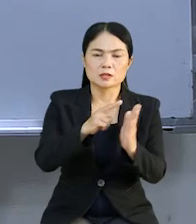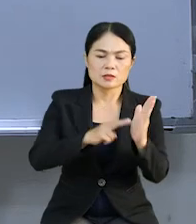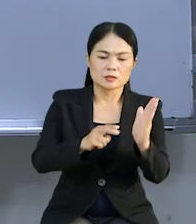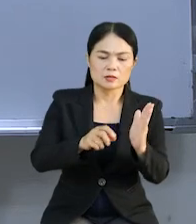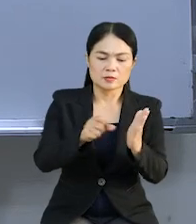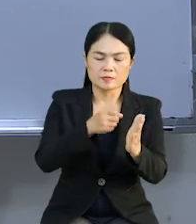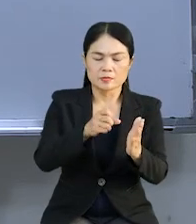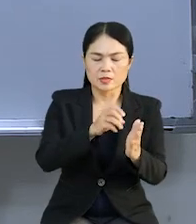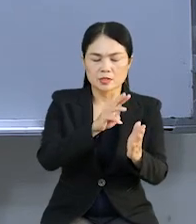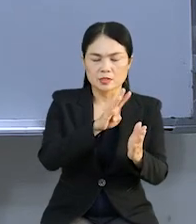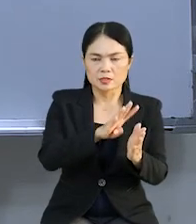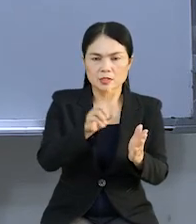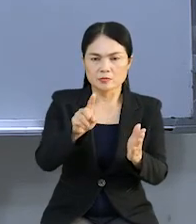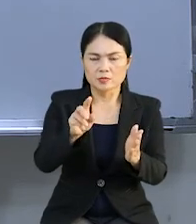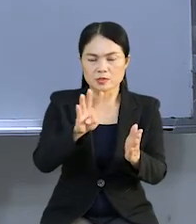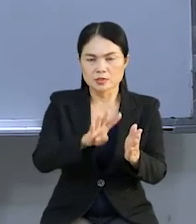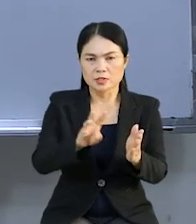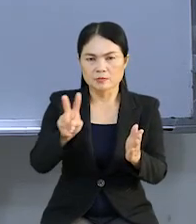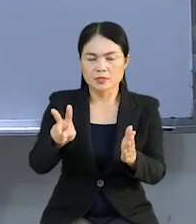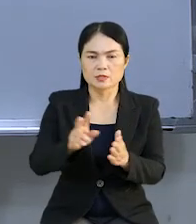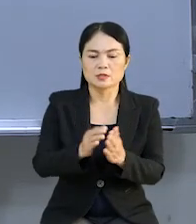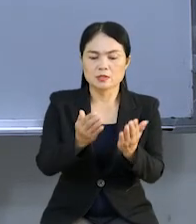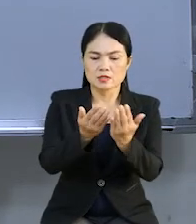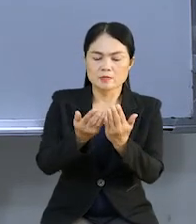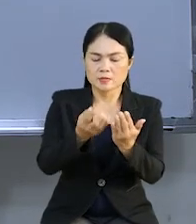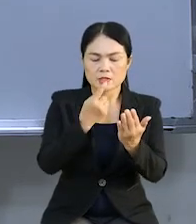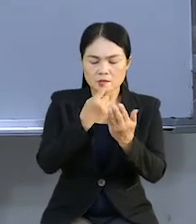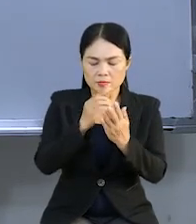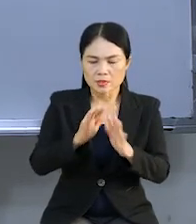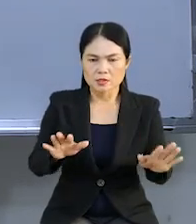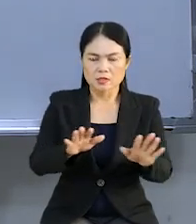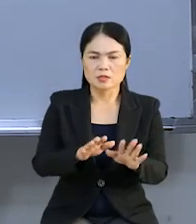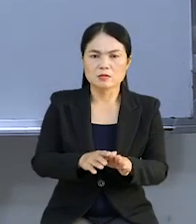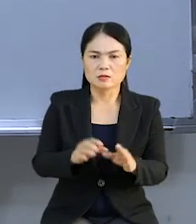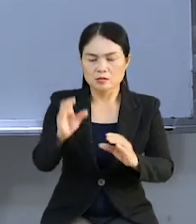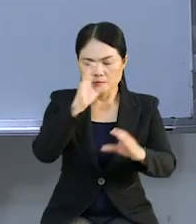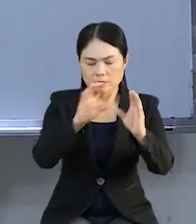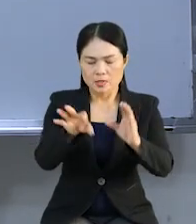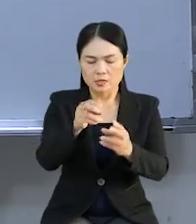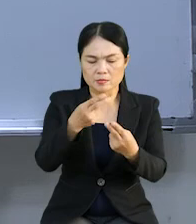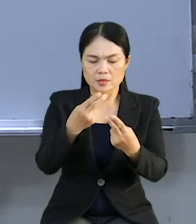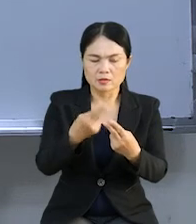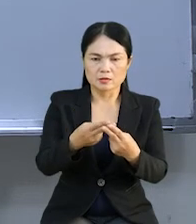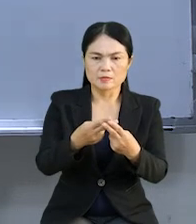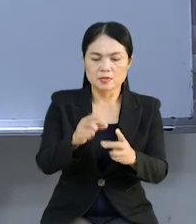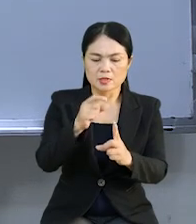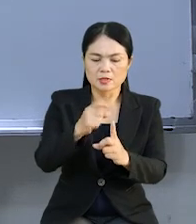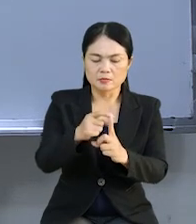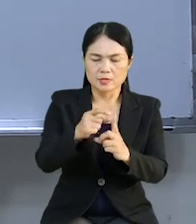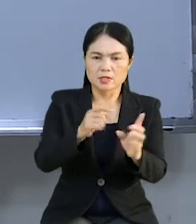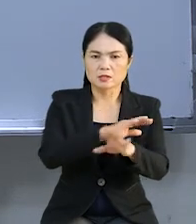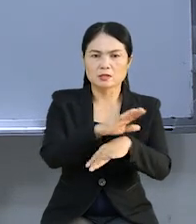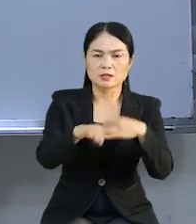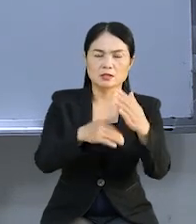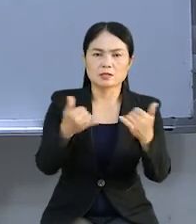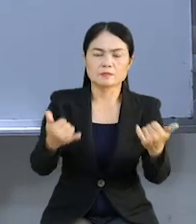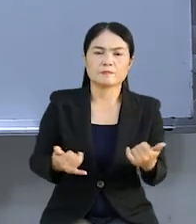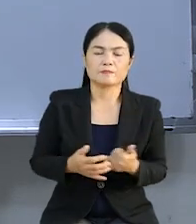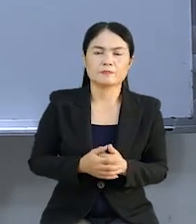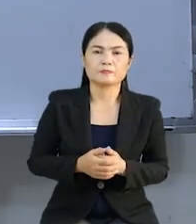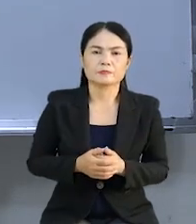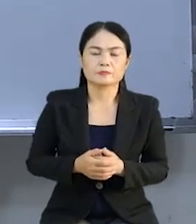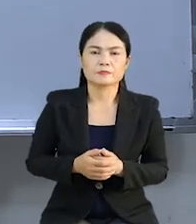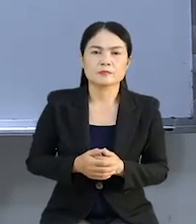រ41និង42កូនអានដោយស្ងៀមស្ងាត់ហើយស្វែងរកចម្លើយនៃពាក្យទាំងអស់នេះណាកូនណា